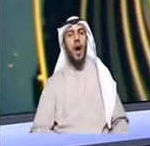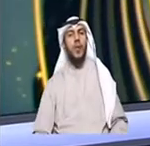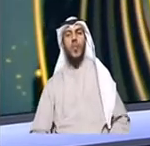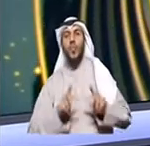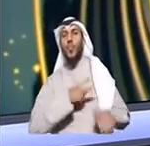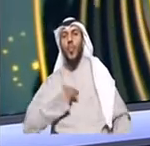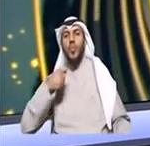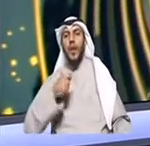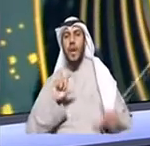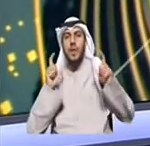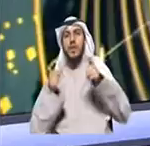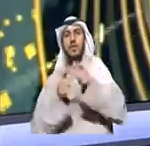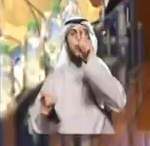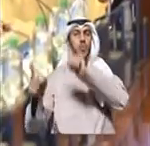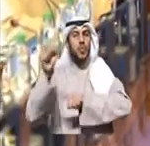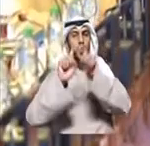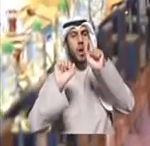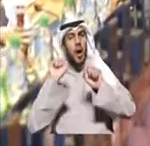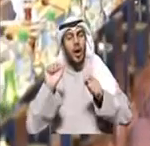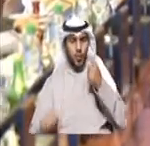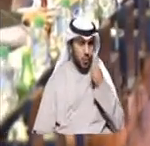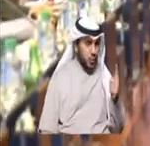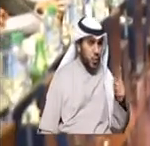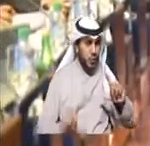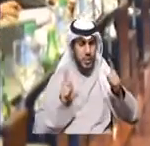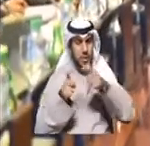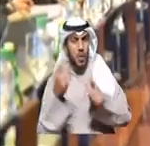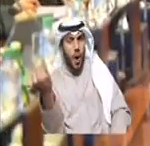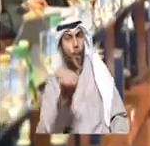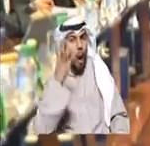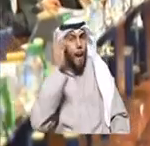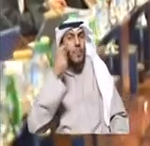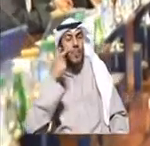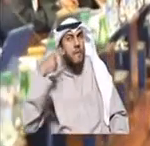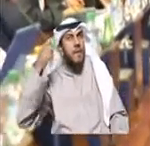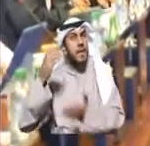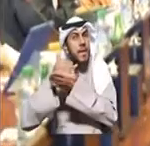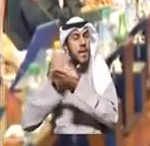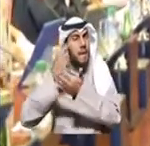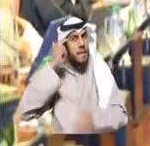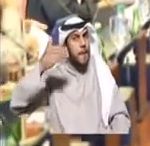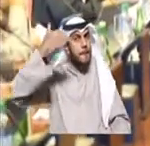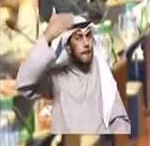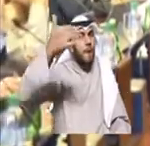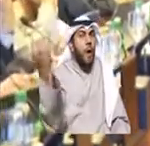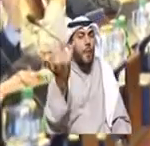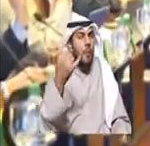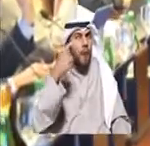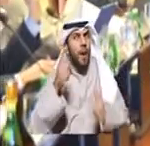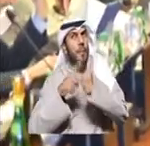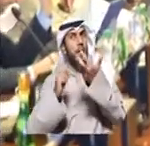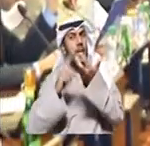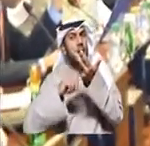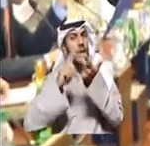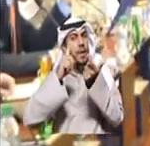ممثلي المجتمع المدني وجهات النظر المختلفة بشأن التطلعات الاقتصادية المستقبلية والخطوات الواجب